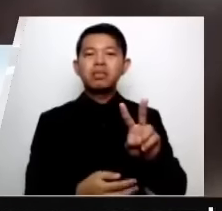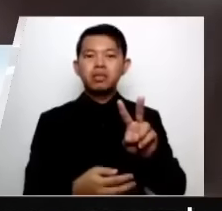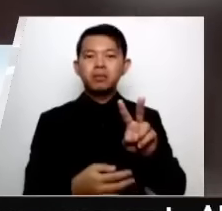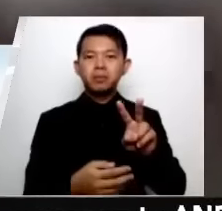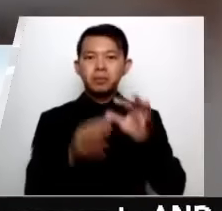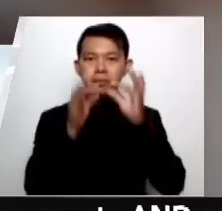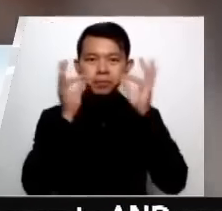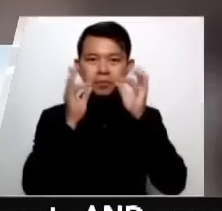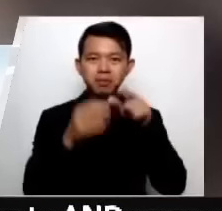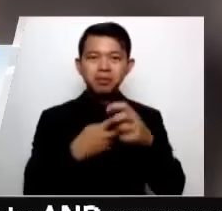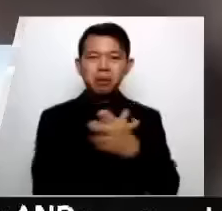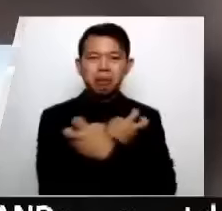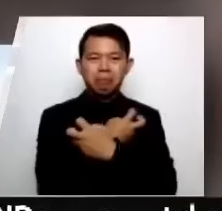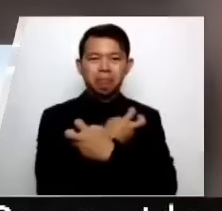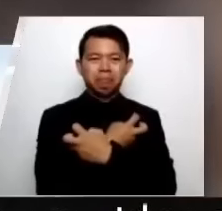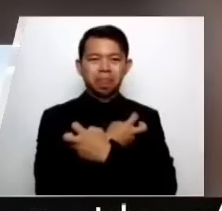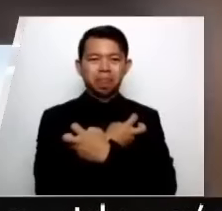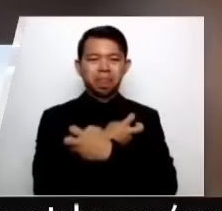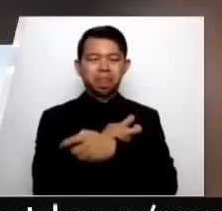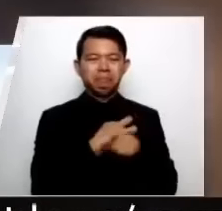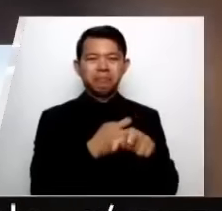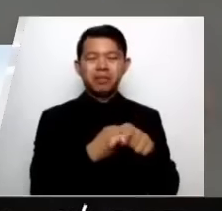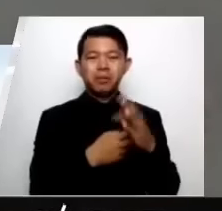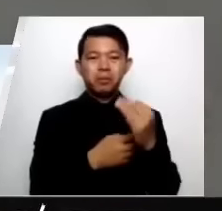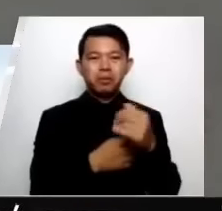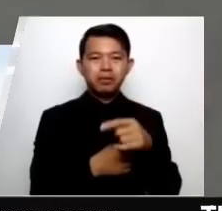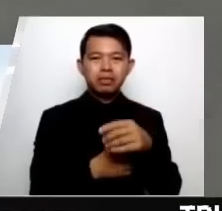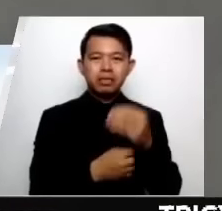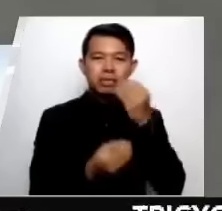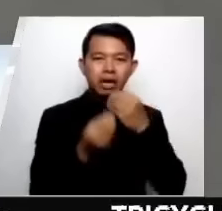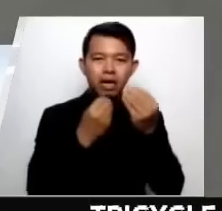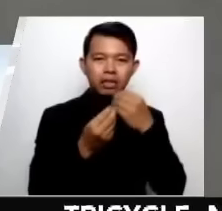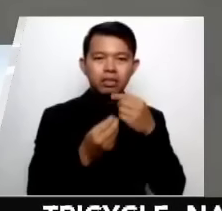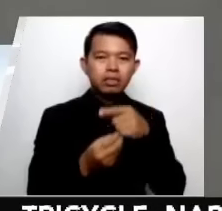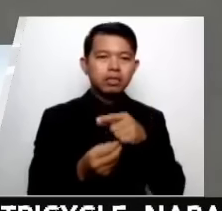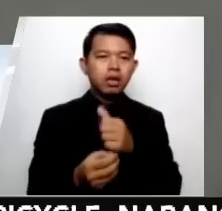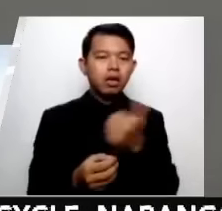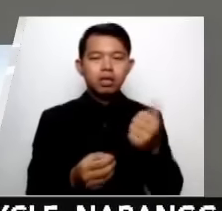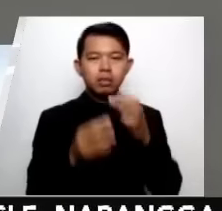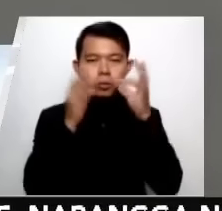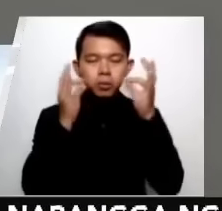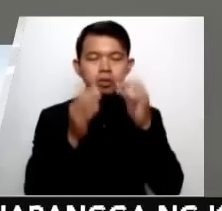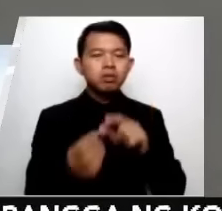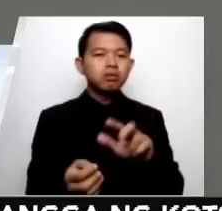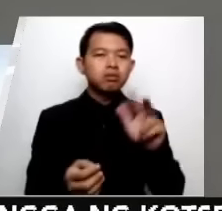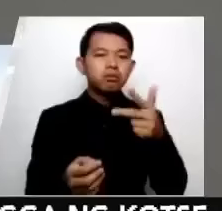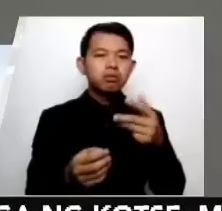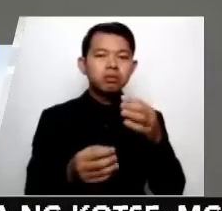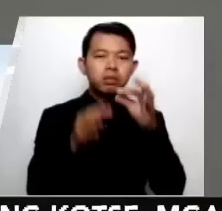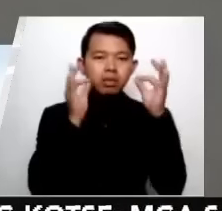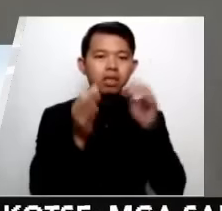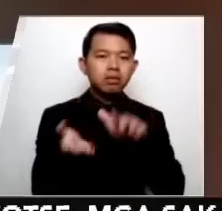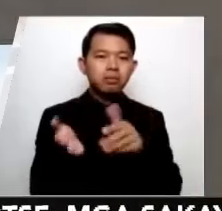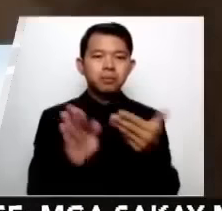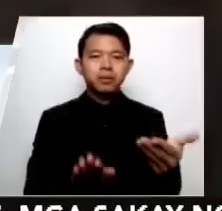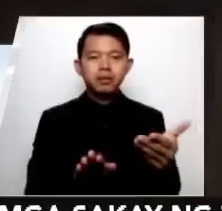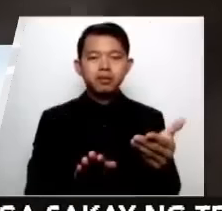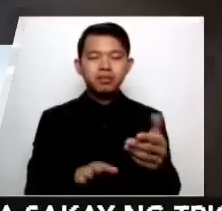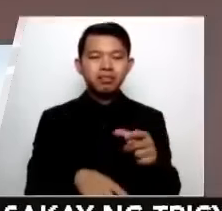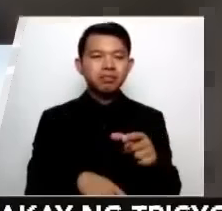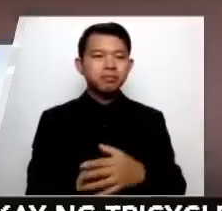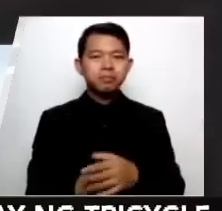lang matapos kainin ng mga kapwa pusa. Patay na rin ng isa pang pusa. Ah, may sakit na itong isa.